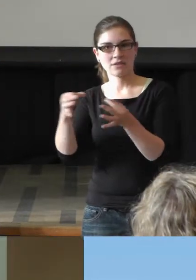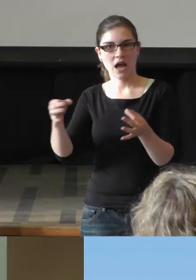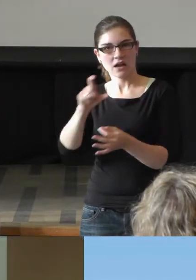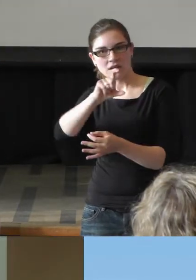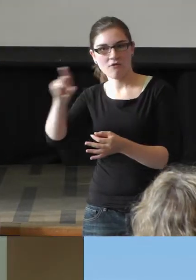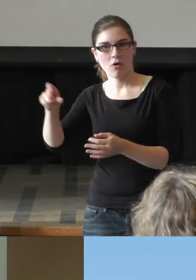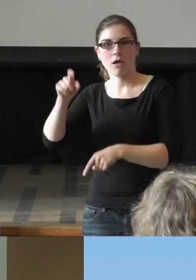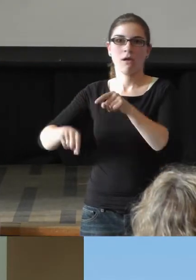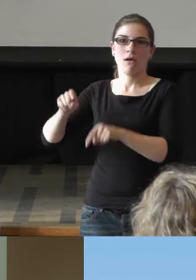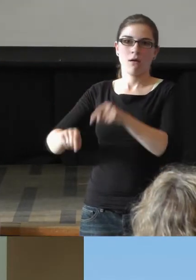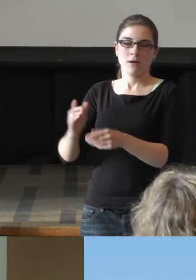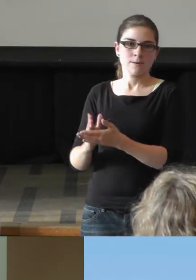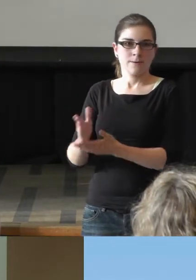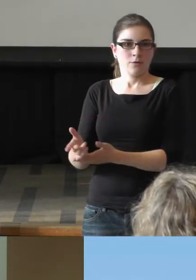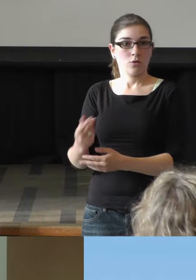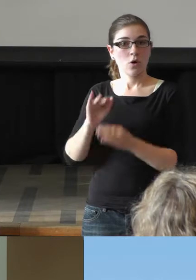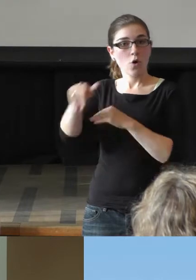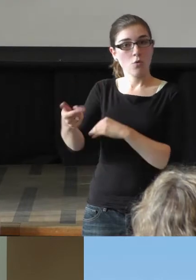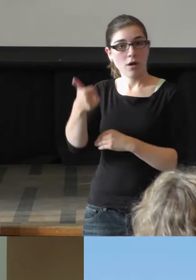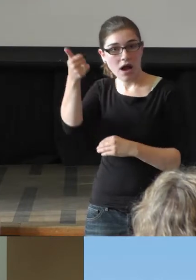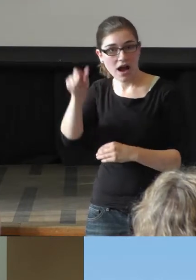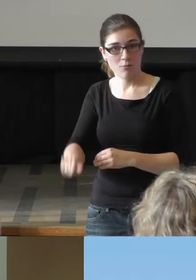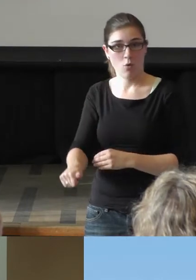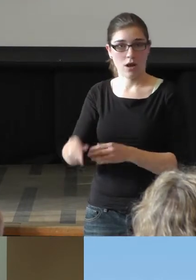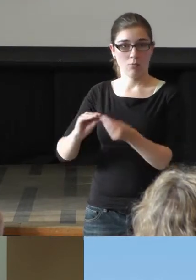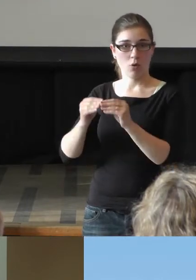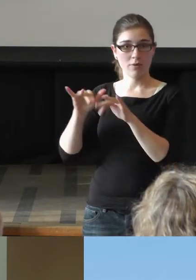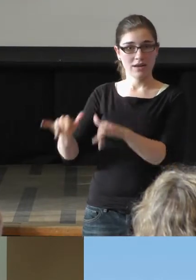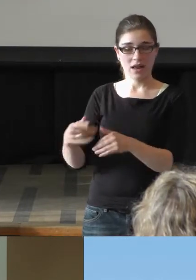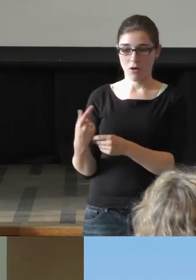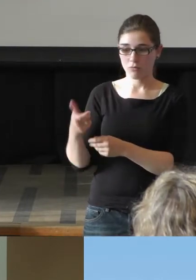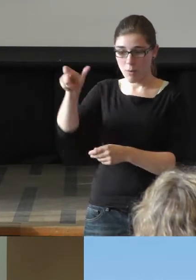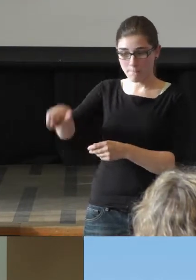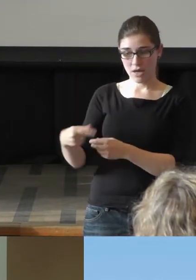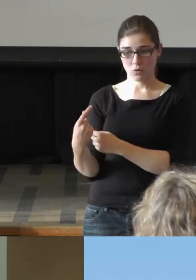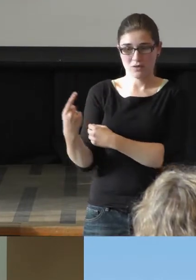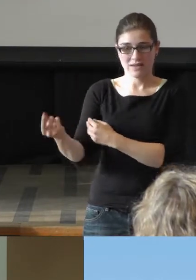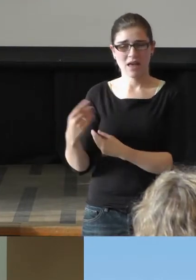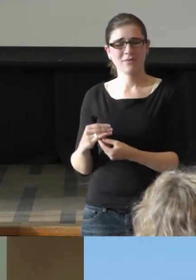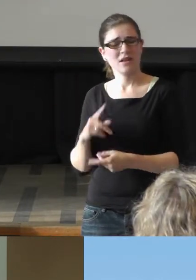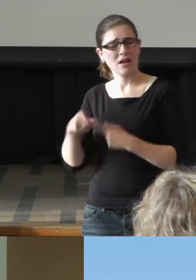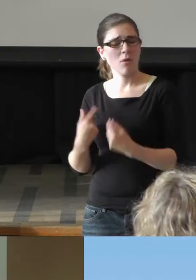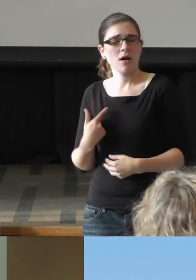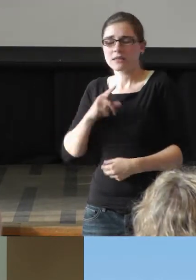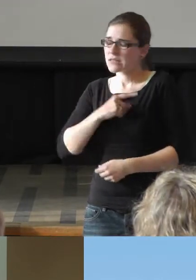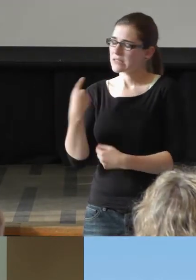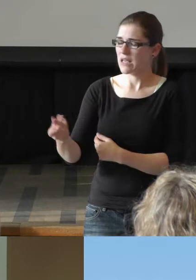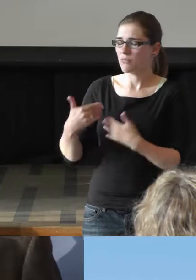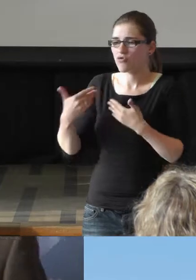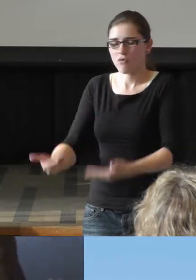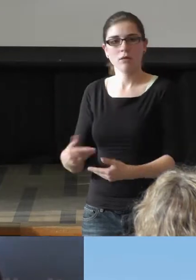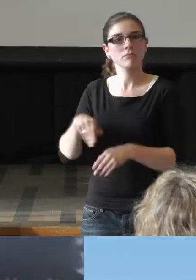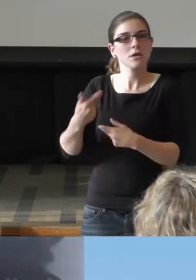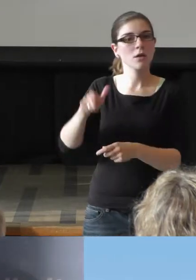einen Monat. Und dann natürlich, ob der Patient dadurch beeinträchtigt ist. Es gibt Restoslex, die sind nur mal sporadisch da.